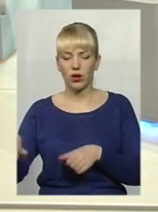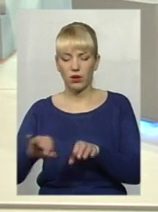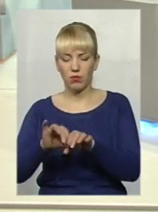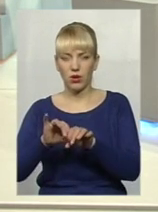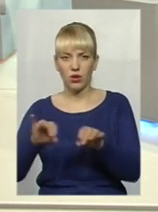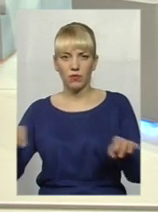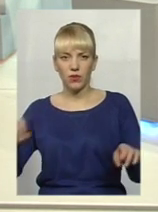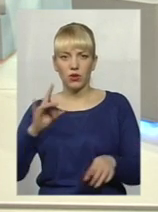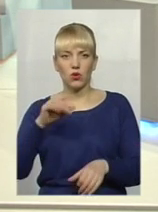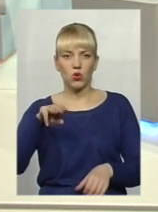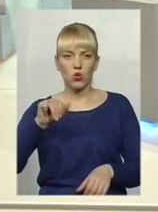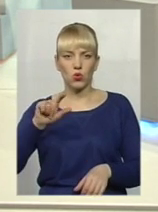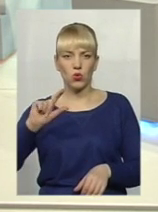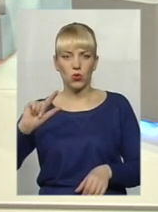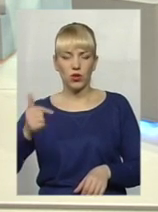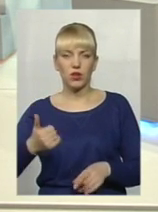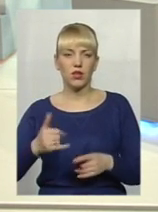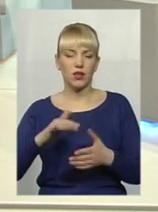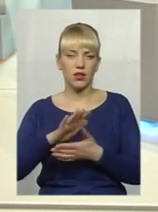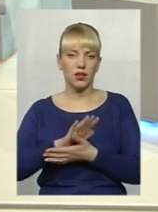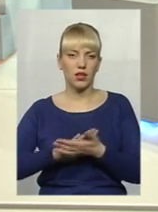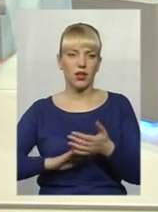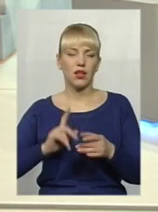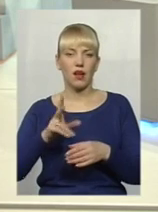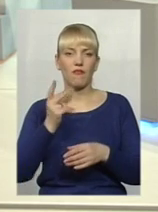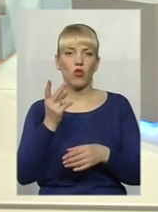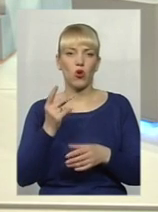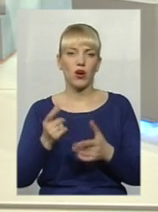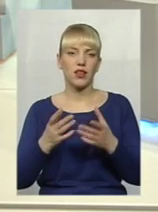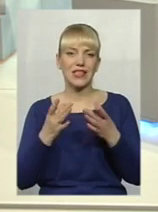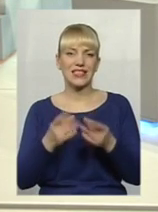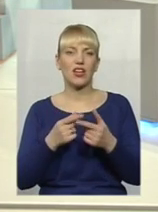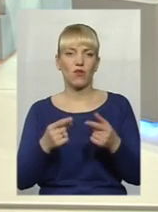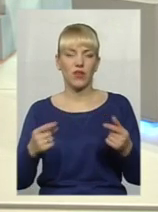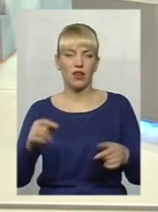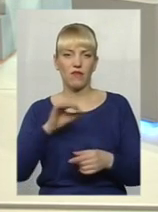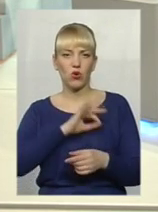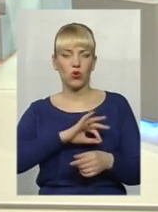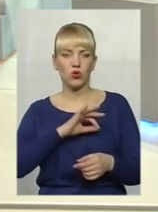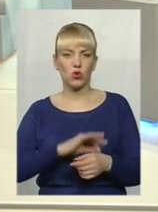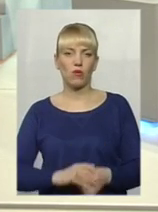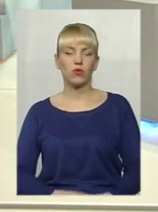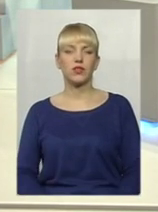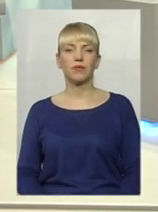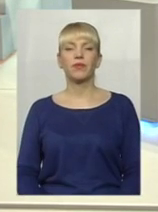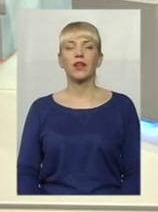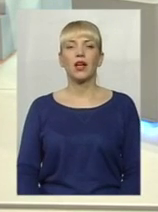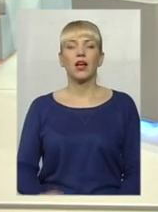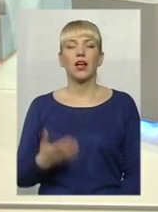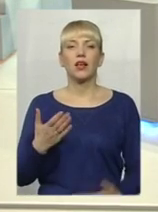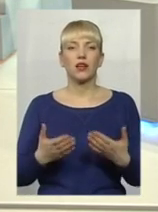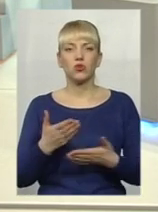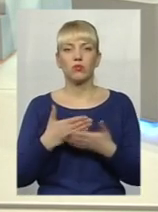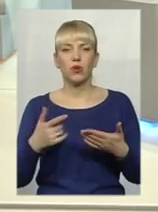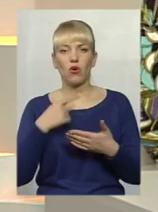І вже надалі. Ну, вже як вторинна сировина використовується. Скажіть, будь ласка, якщо ми говоримо